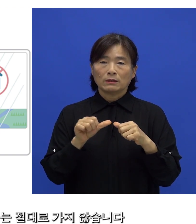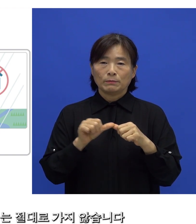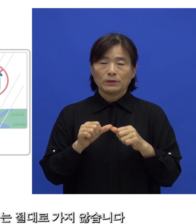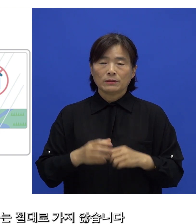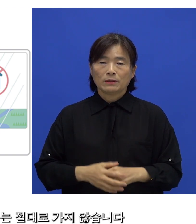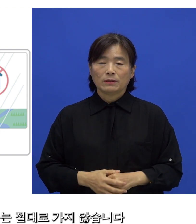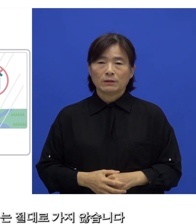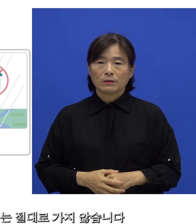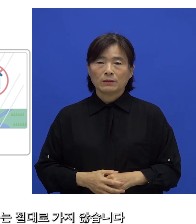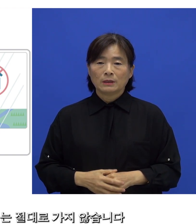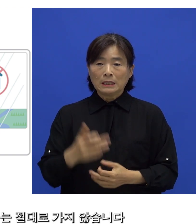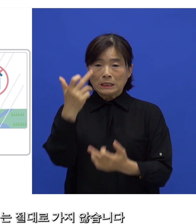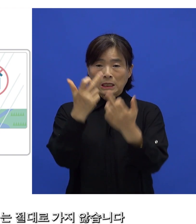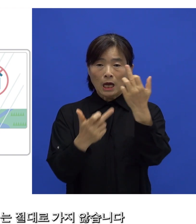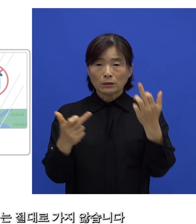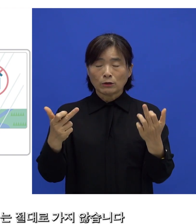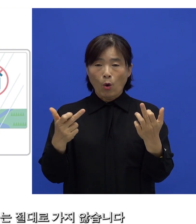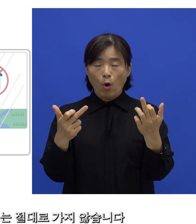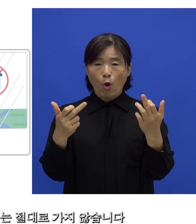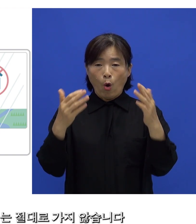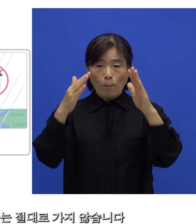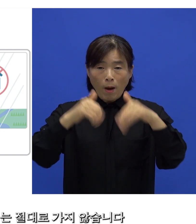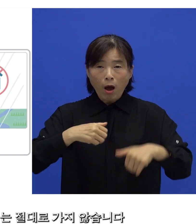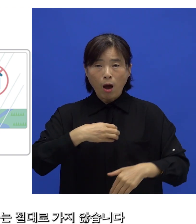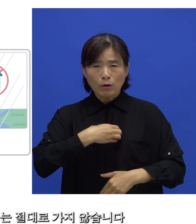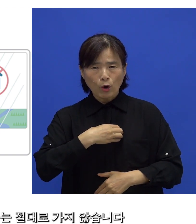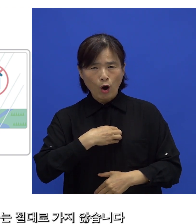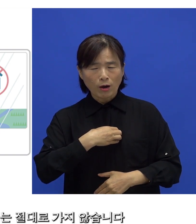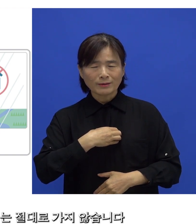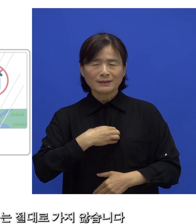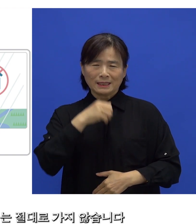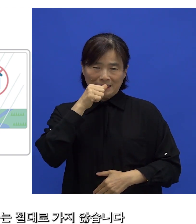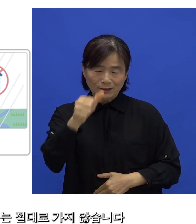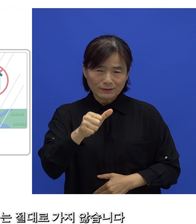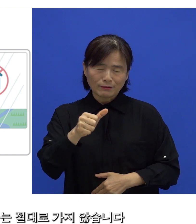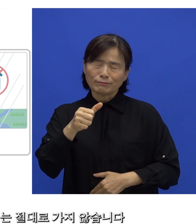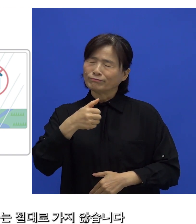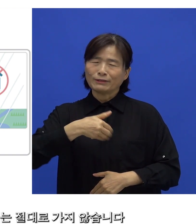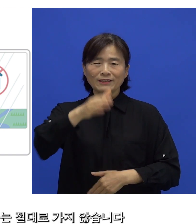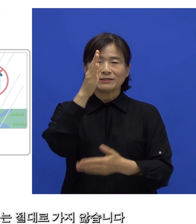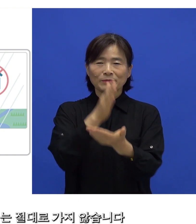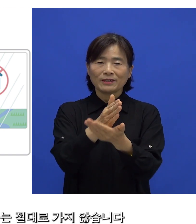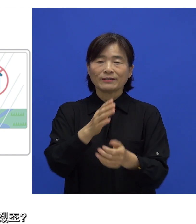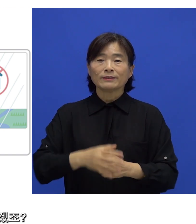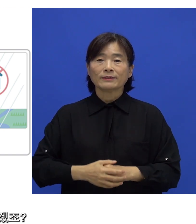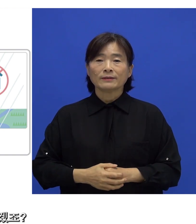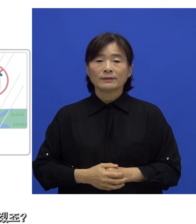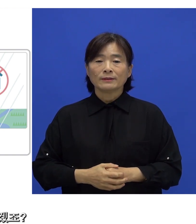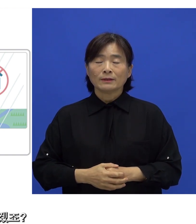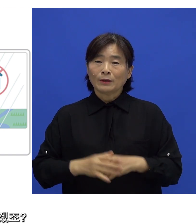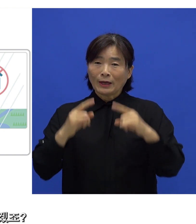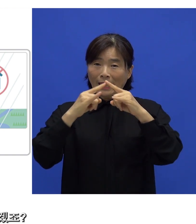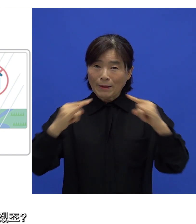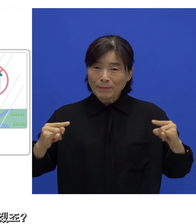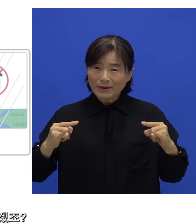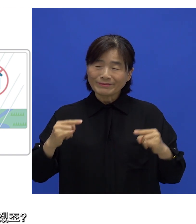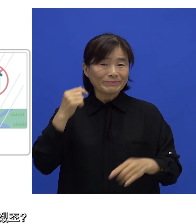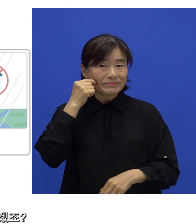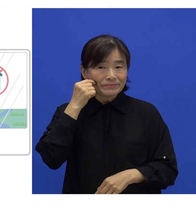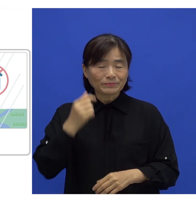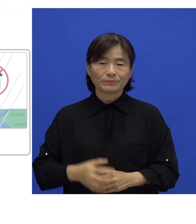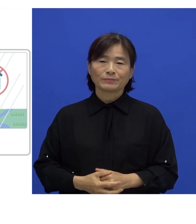번째, 산이 무너질 듯 위험한 곳에는 절대로 가지 않습니다. 캠핑도 하면 안